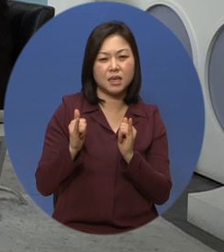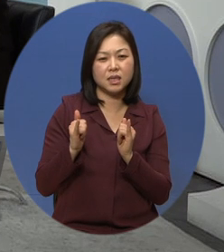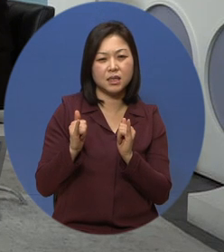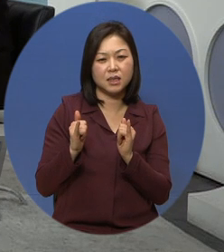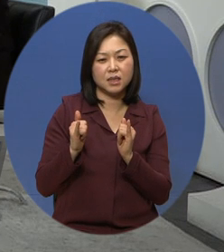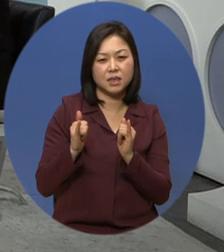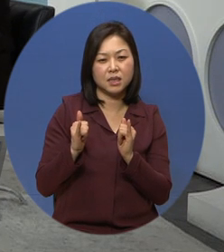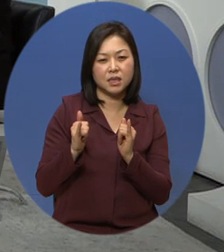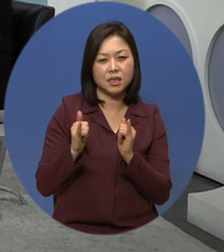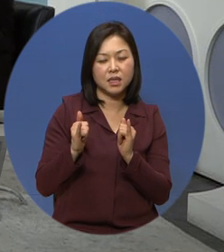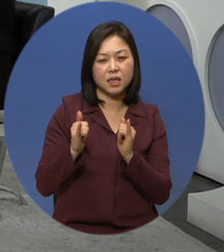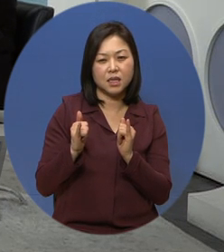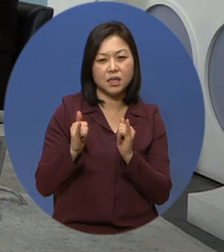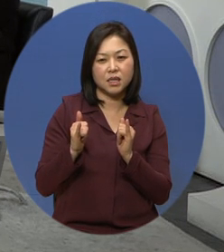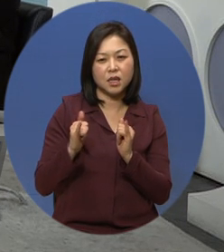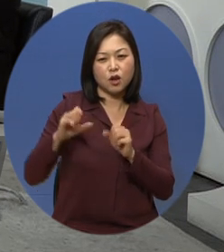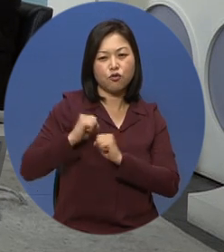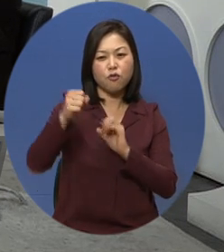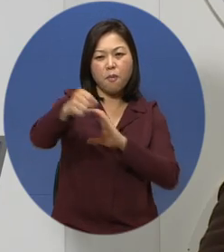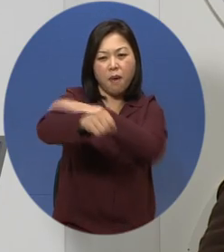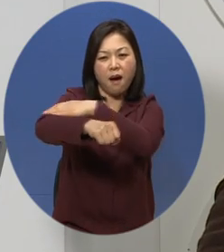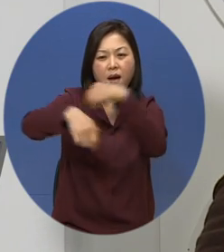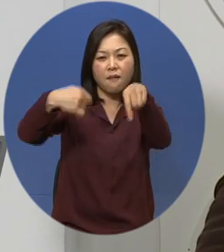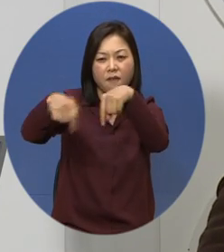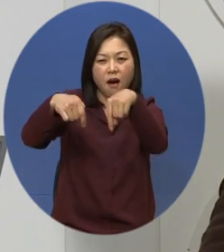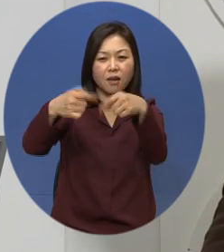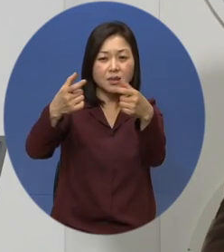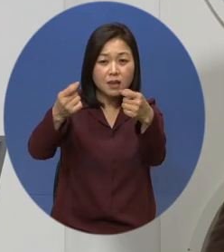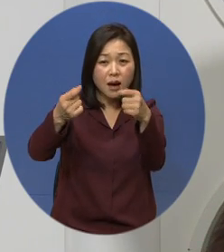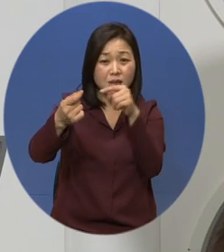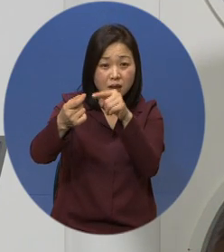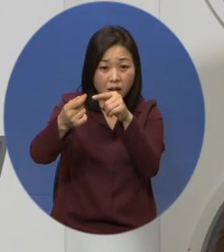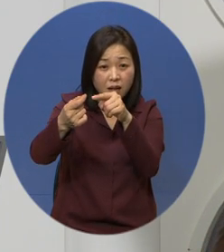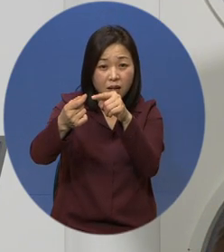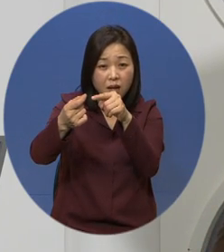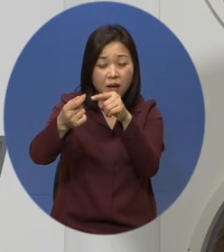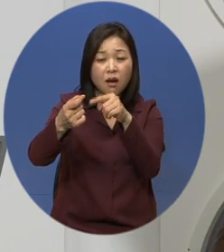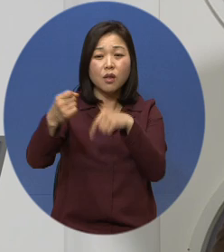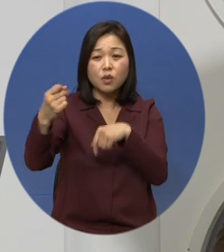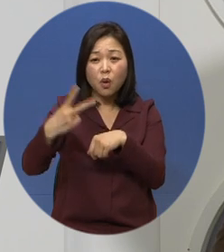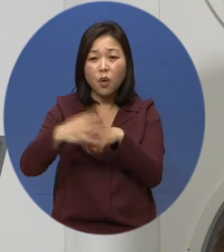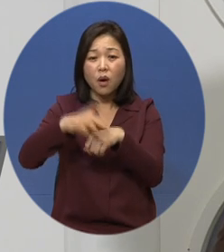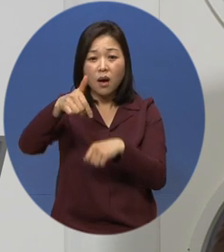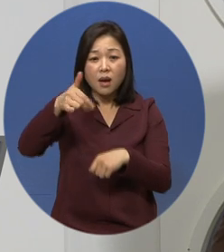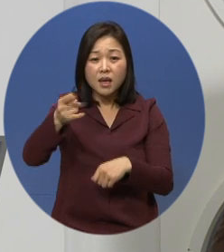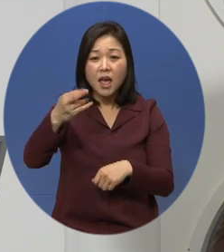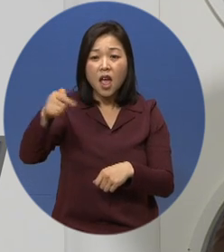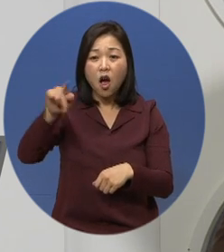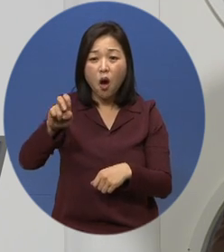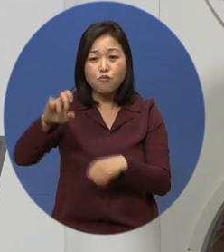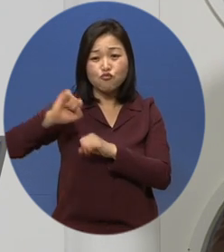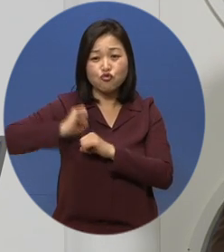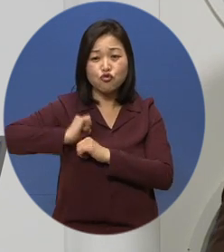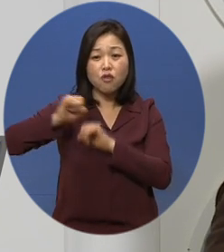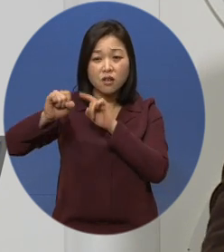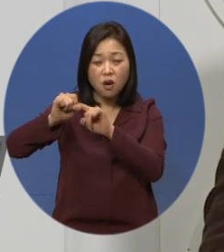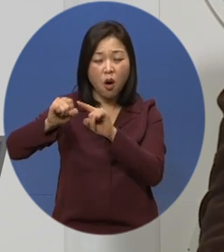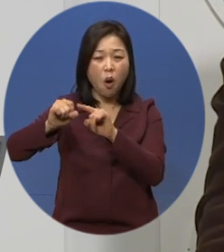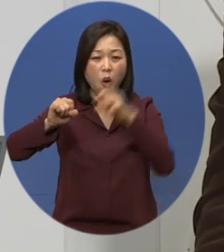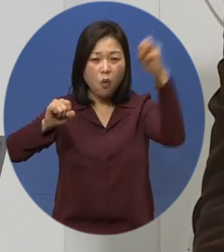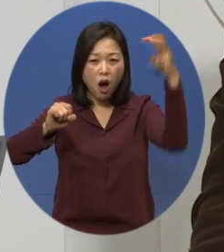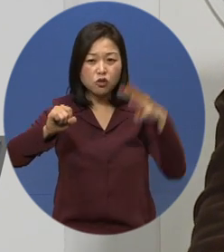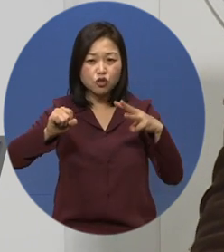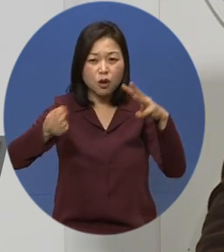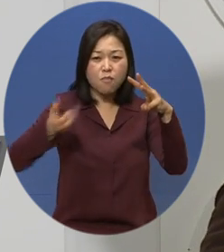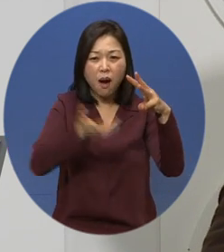공부 전권이 얻자 않습니까 그리고 특히나 계엄군 이었거든요 경건 으로 광주의 투입됐다